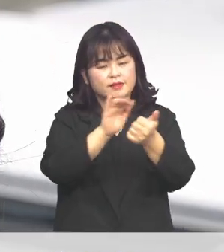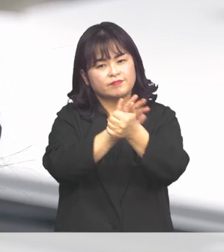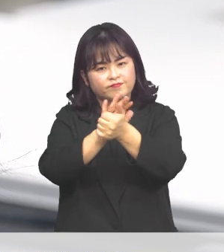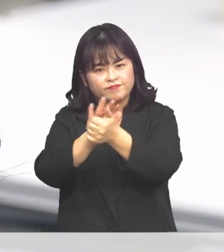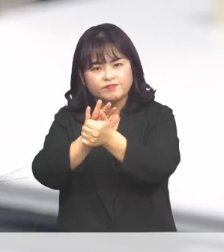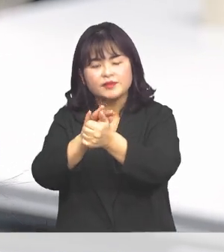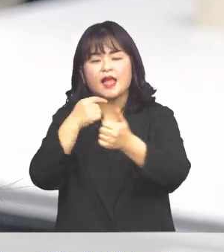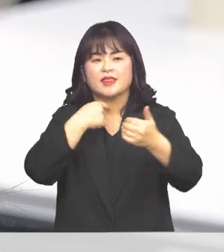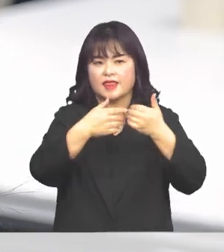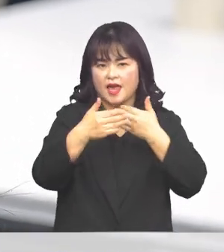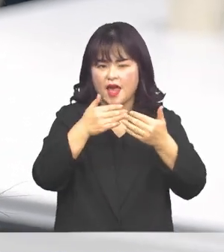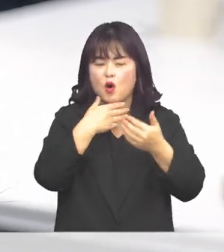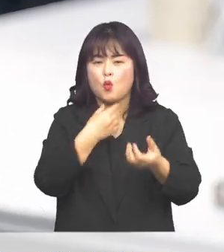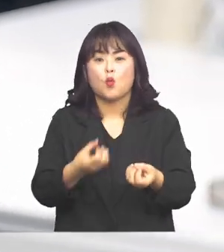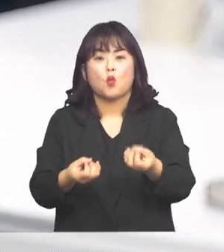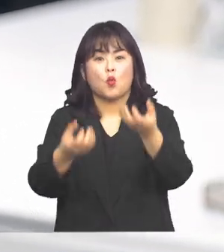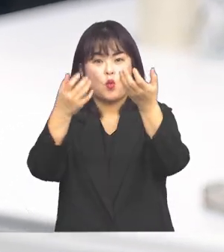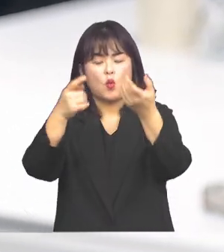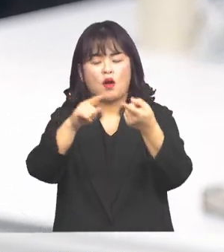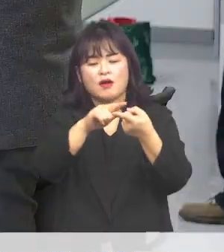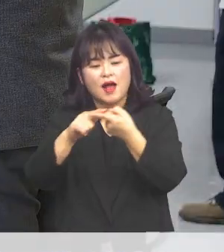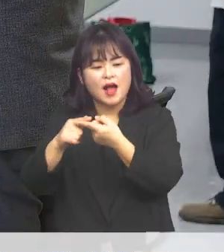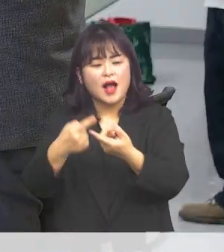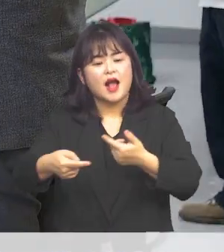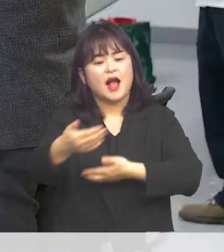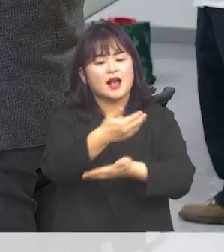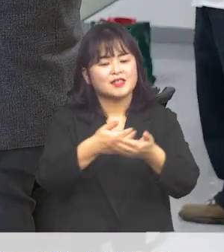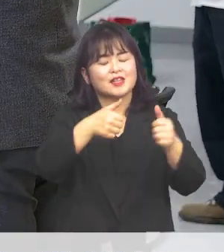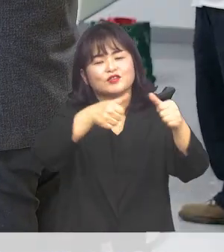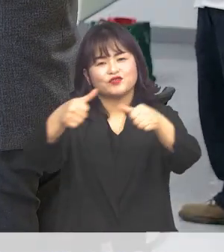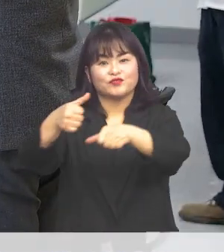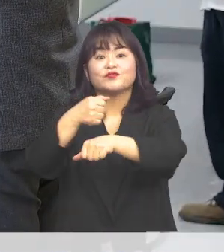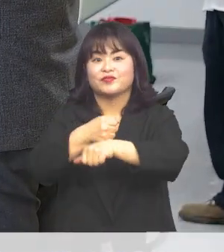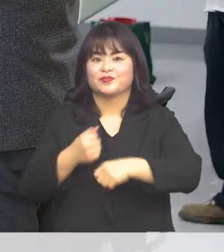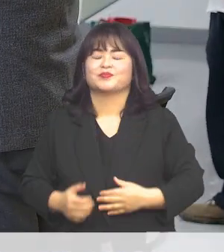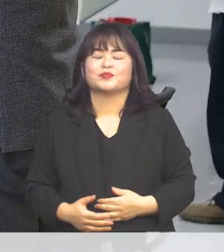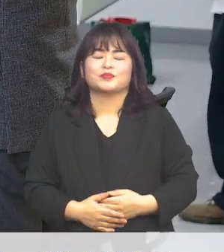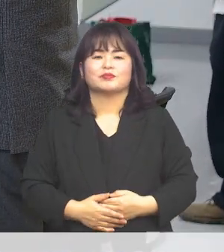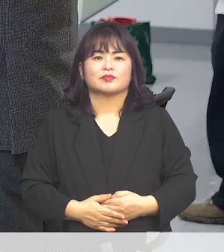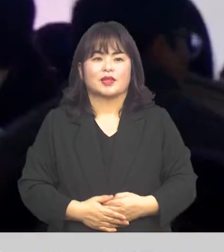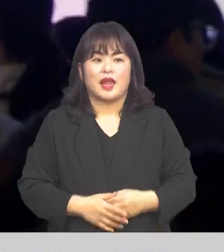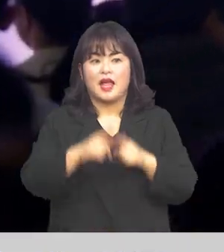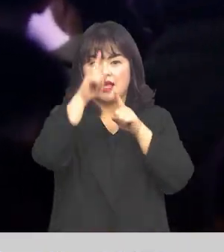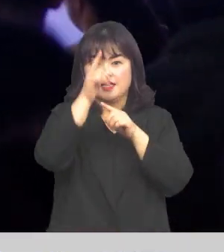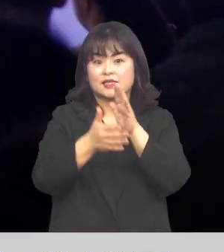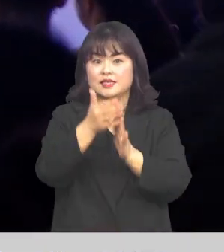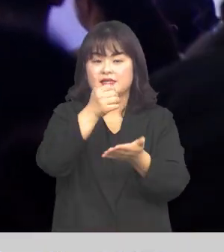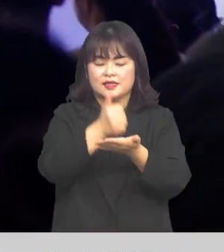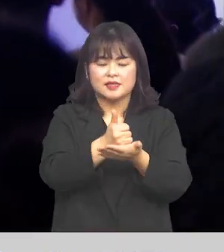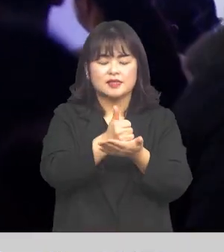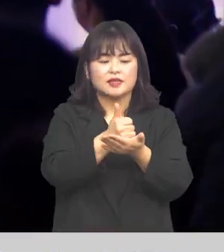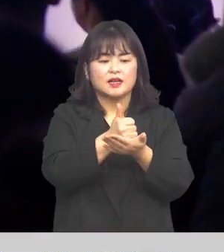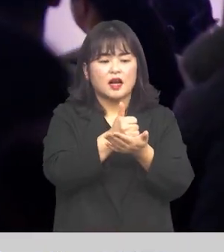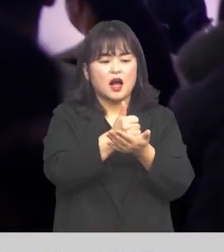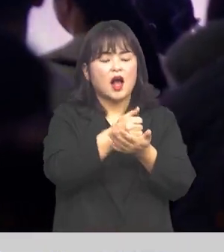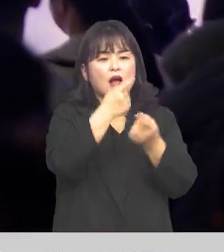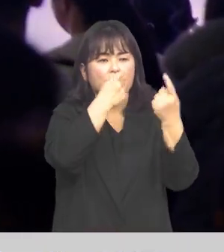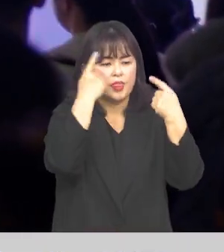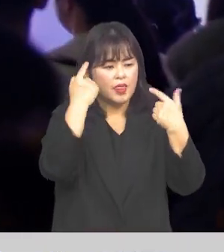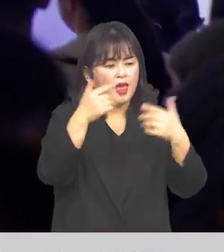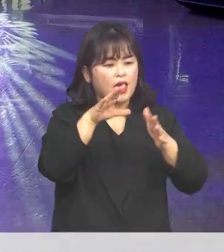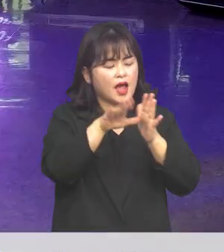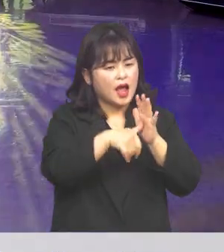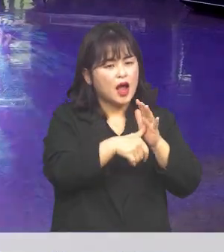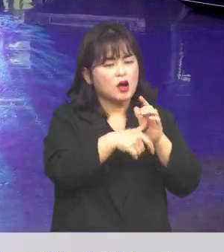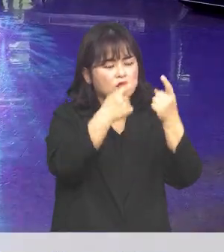격려하고 각종 체험과 전시, 공연 등을 즐기는 시민들과도 인사를 나눴습니다. 이 시장은 대중예술아카데미